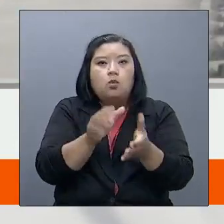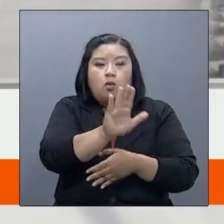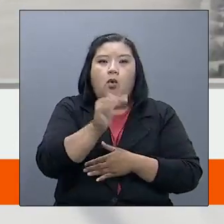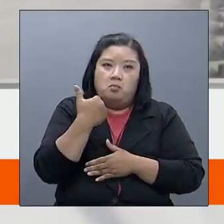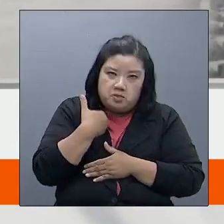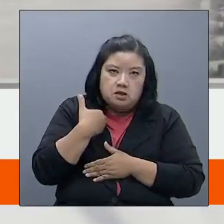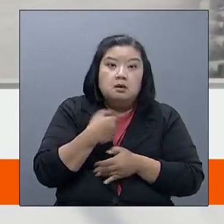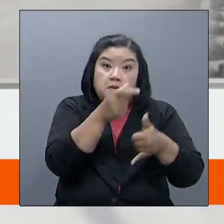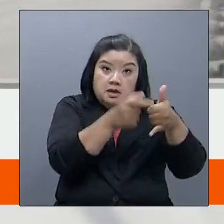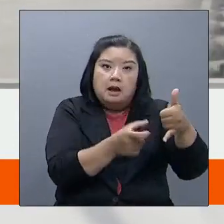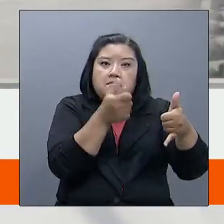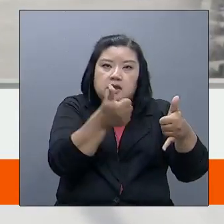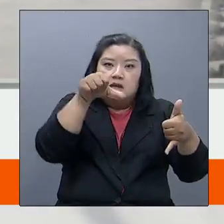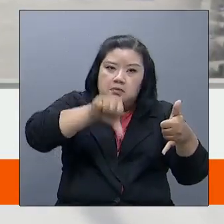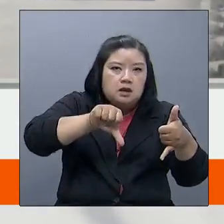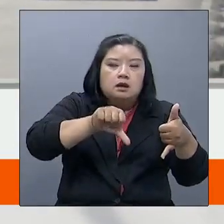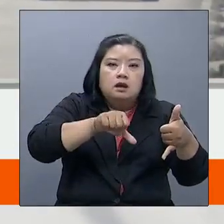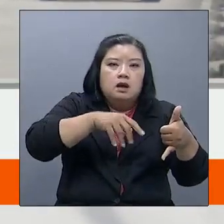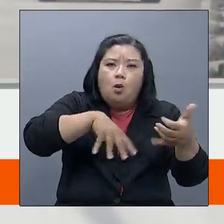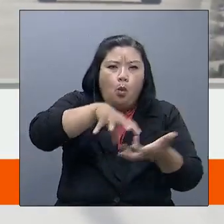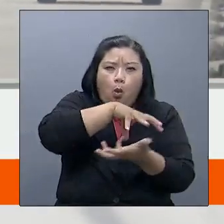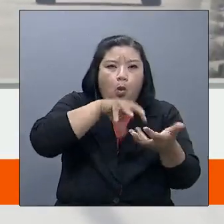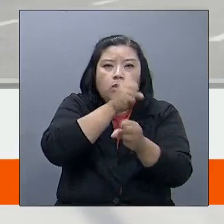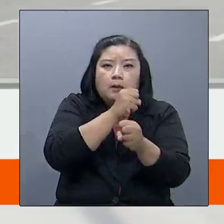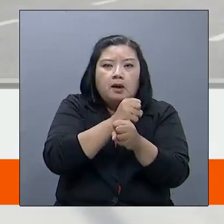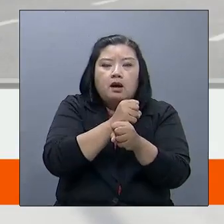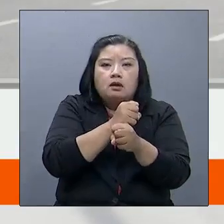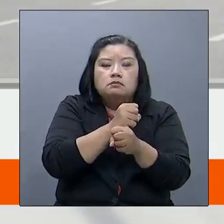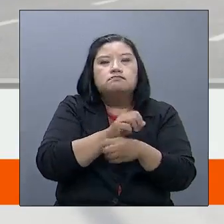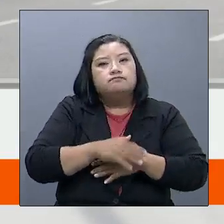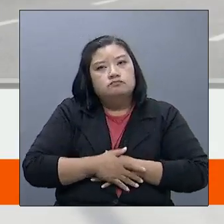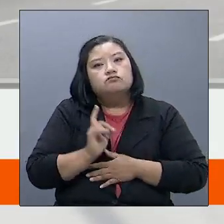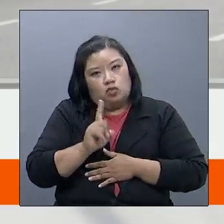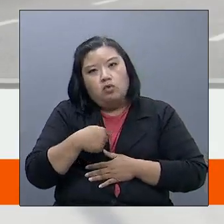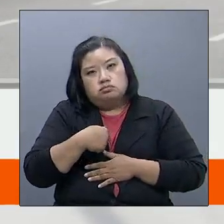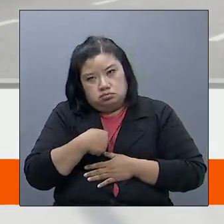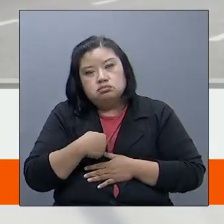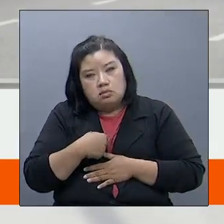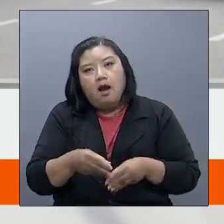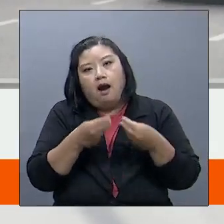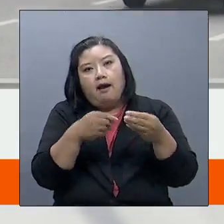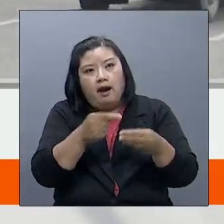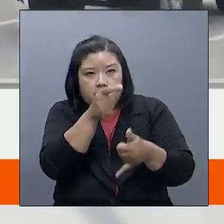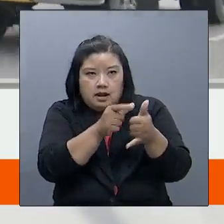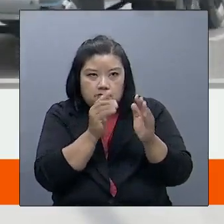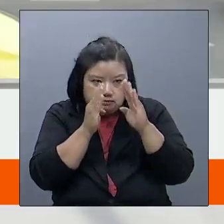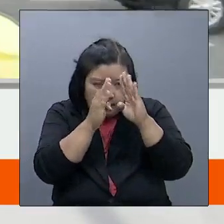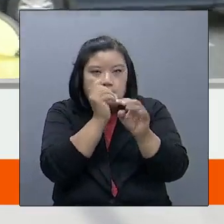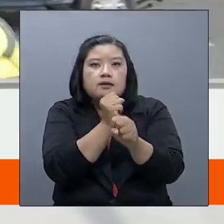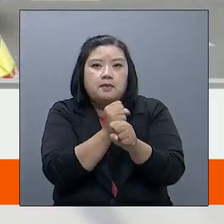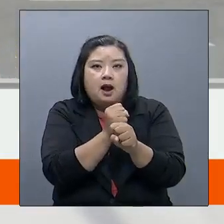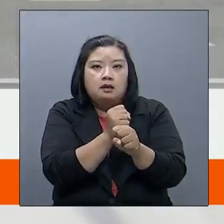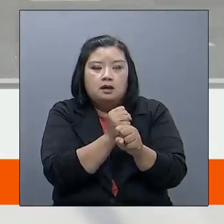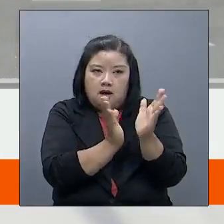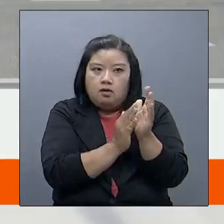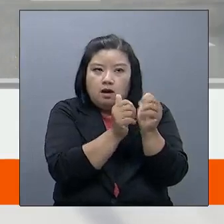กับไม่ดีผสมผสานไปนะครับอันนี้เราก็ต้องให้กำลังใจคนที่เขามีความตั้งใจทำส่วนคนที่เลว